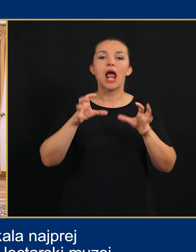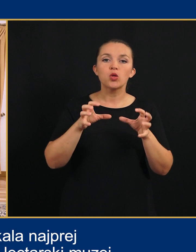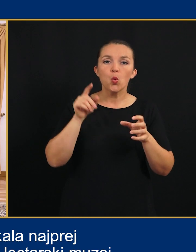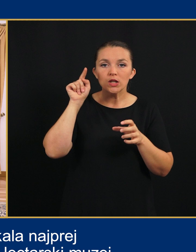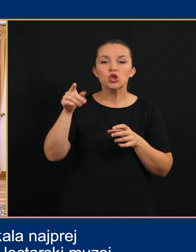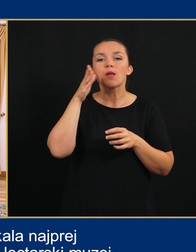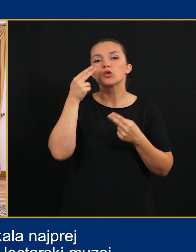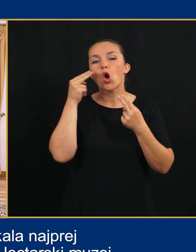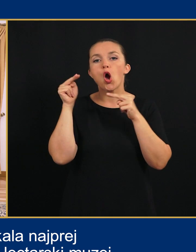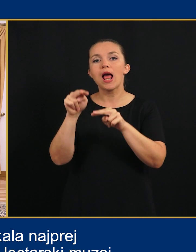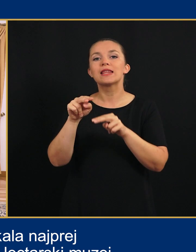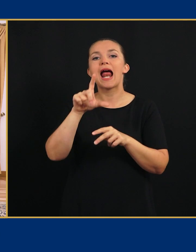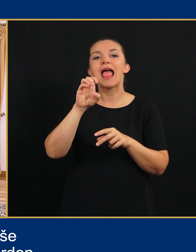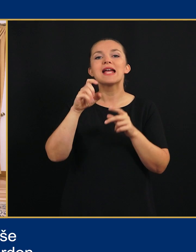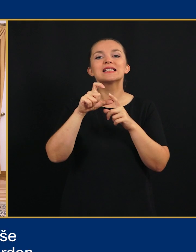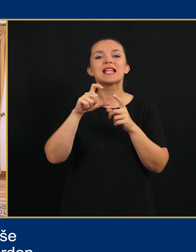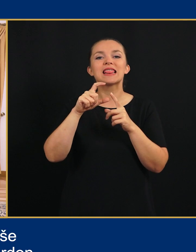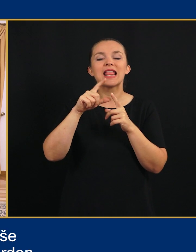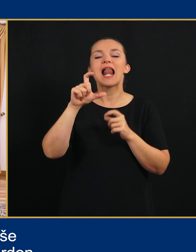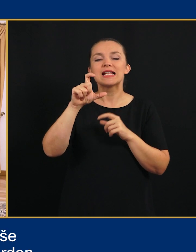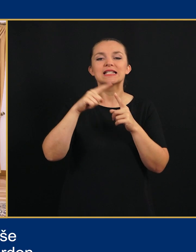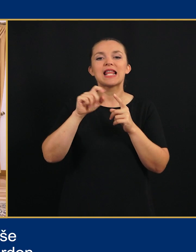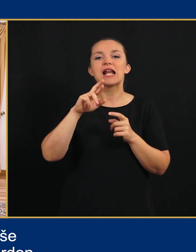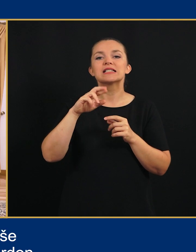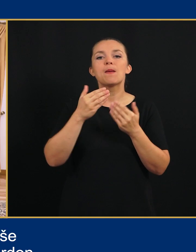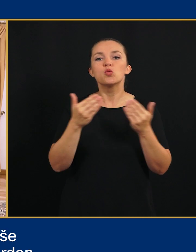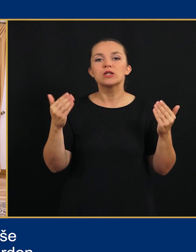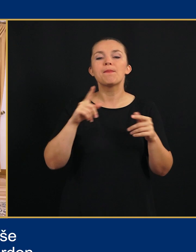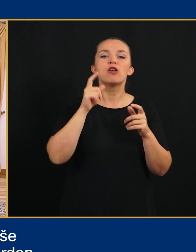si bosta ogledala Lectarski muzej in Čebelarski in nato še Bohinj,